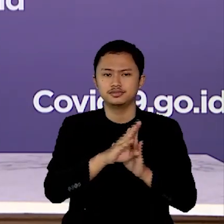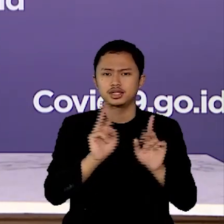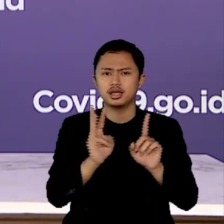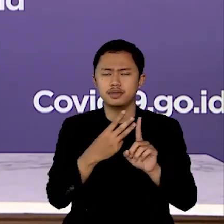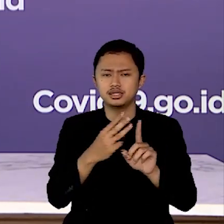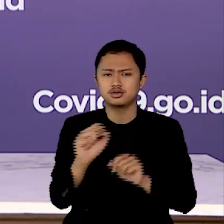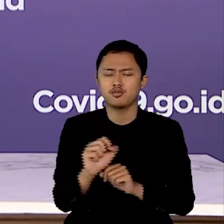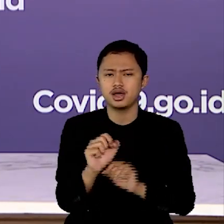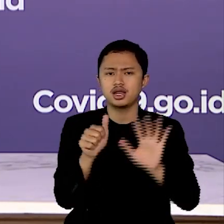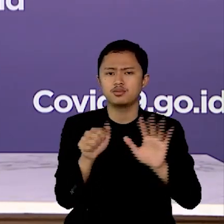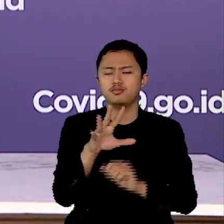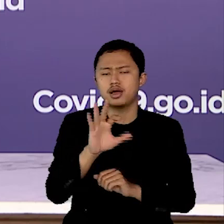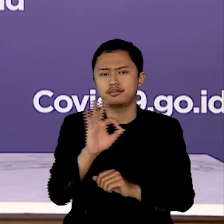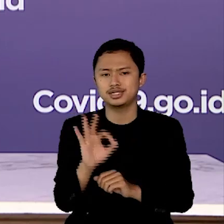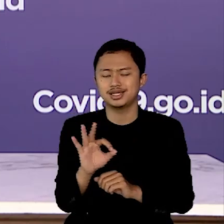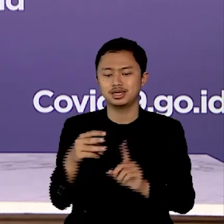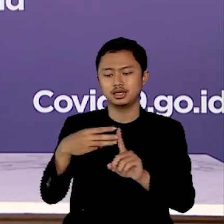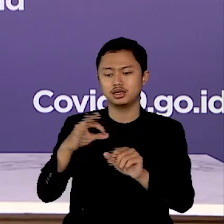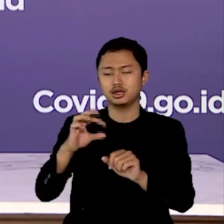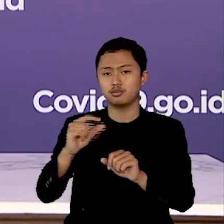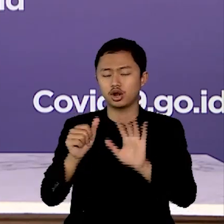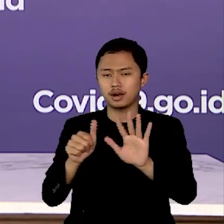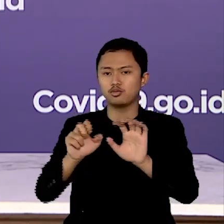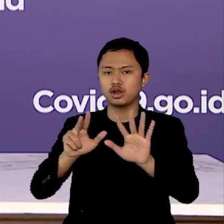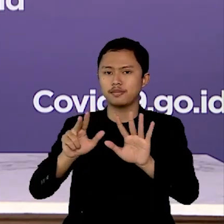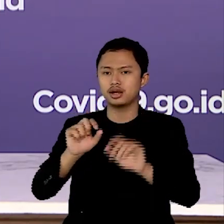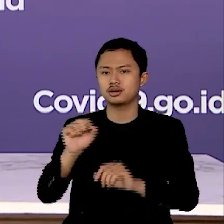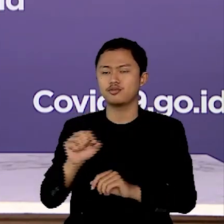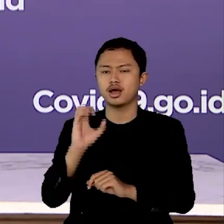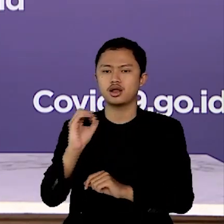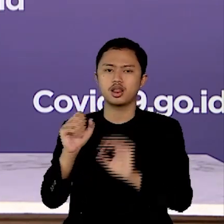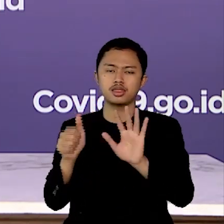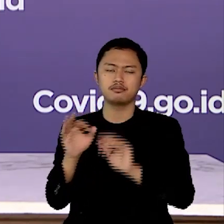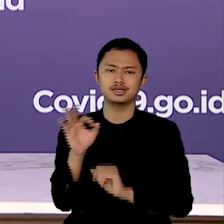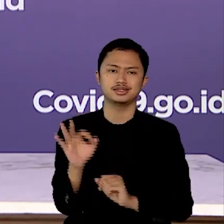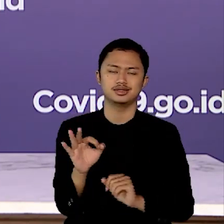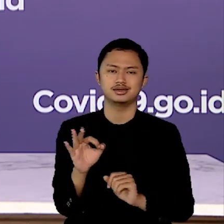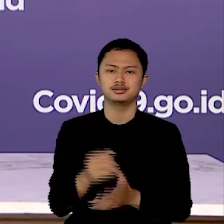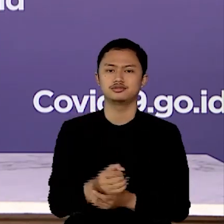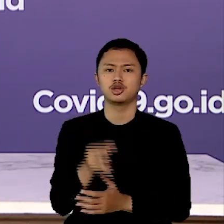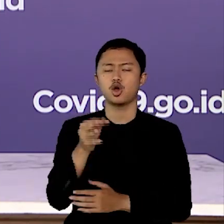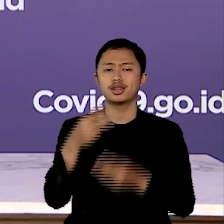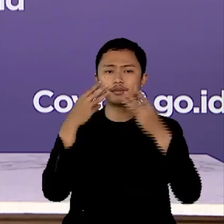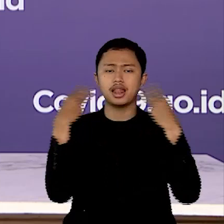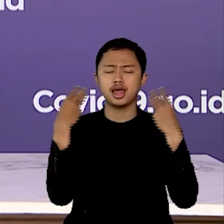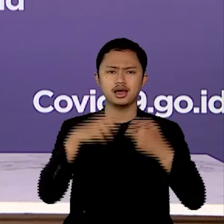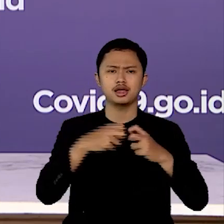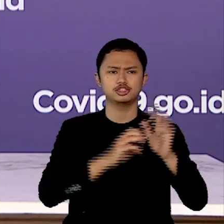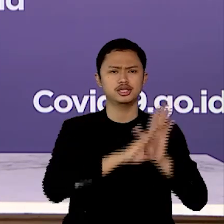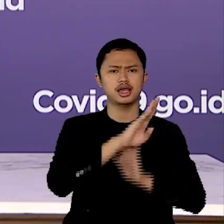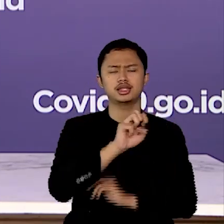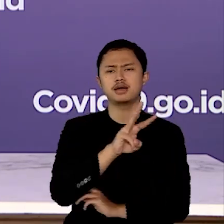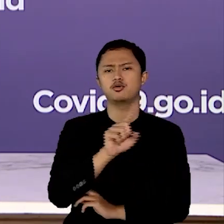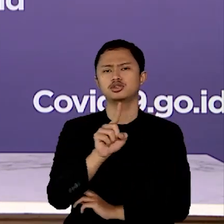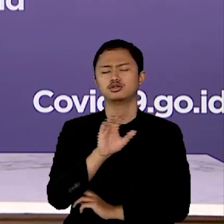13,6 puluh lima persen danboard 6806 persen sedangkan kota Malang kasusnya naik